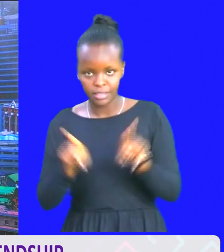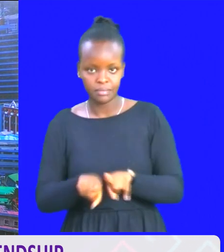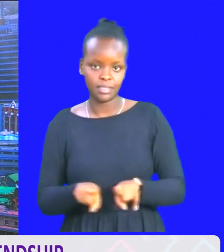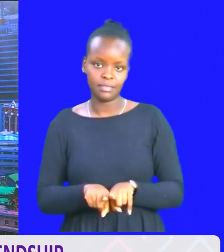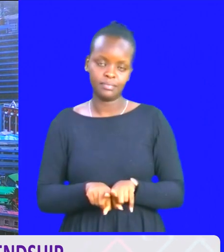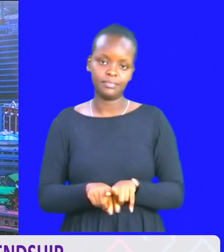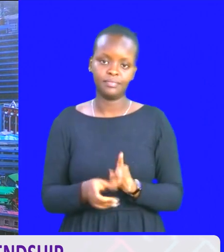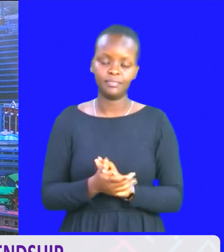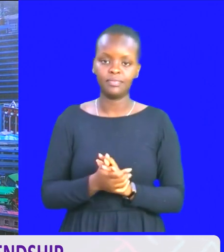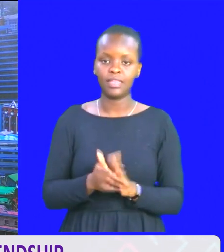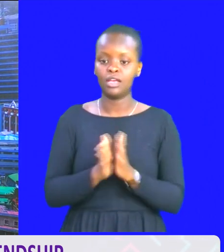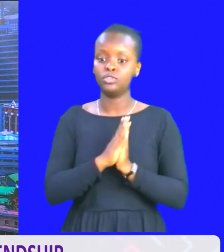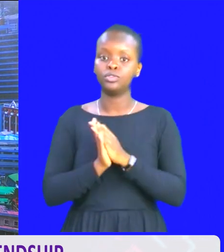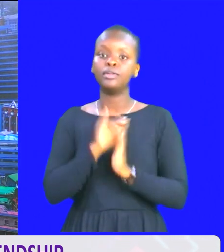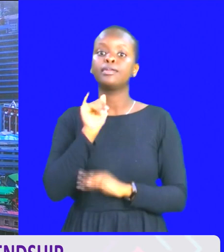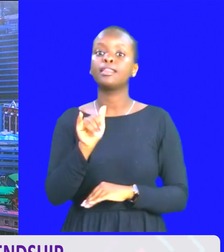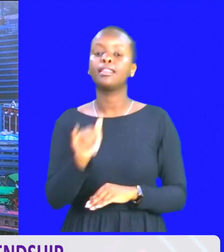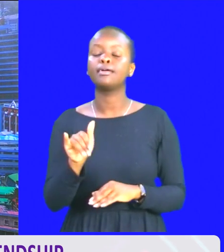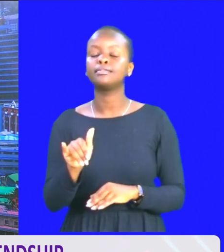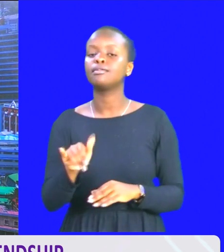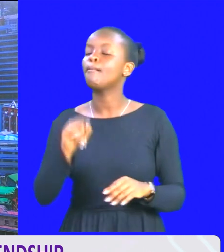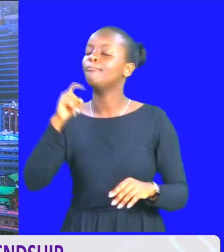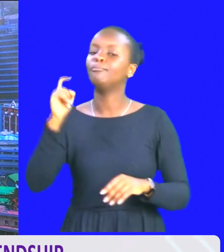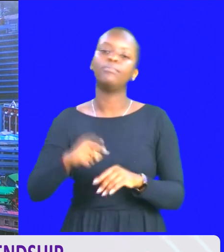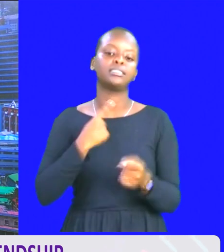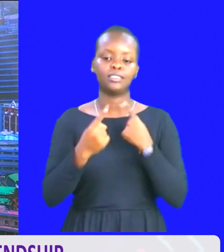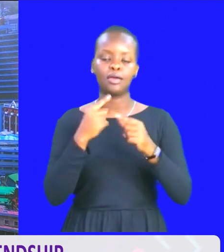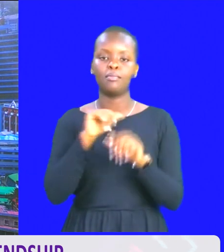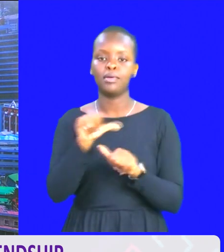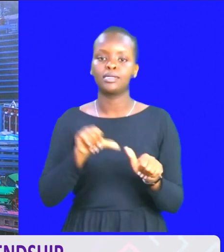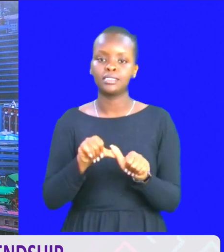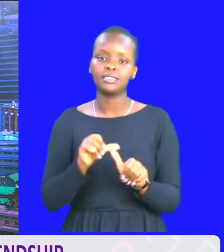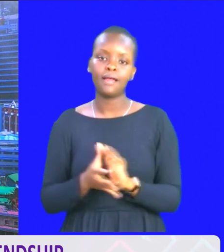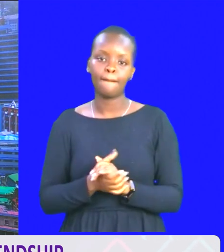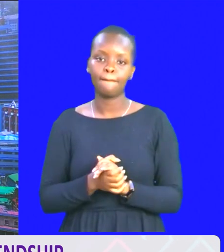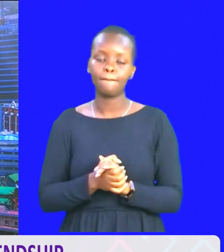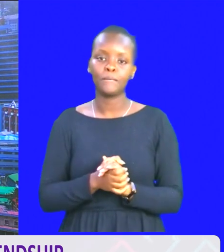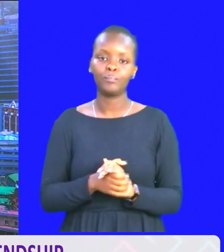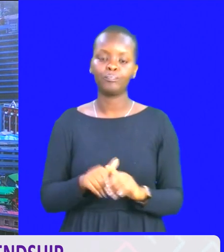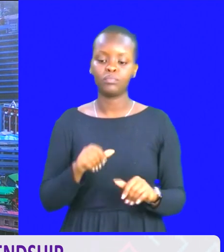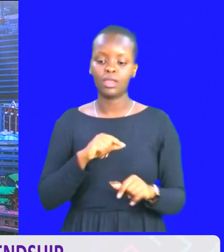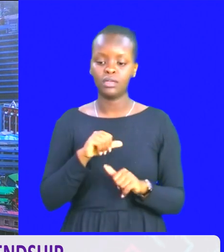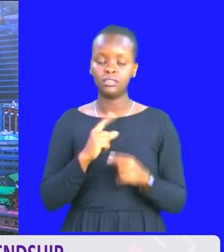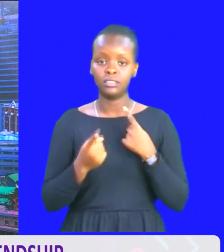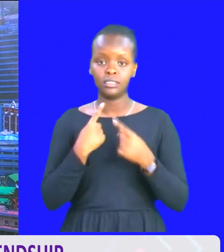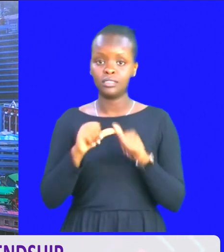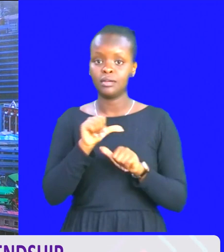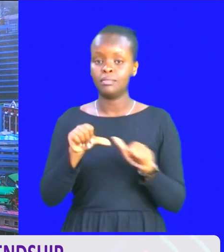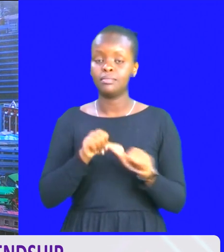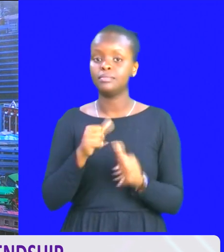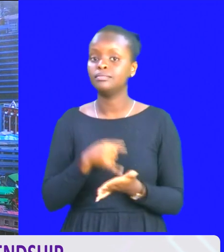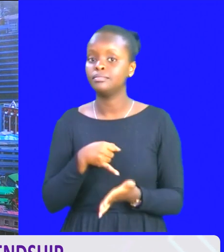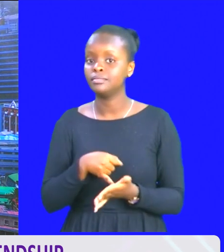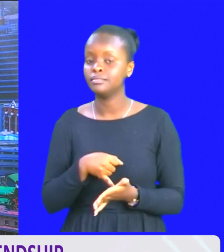yake pale. Hiyo story ni bizi. Lazima tuchambue kitu. Lazima tuiguzie. Lazima. Ndio tuichambue kidogo. Kabisa. Juu